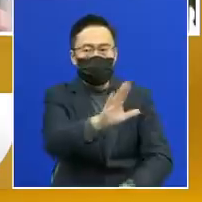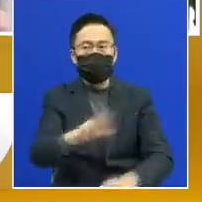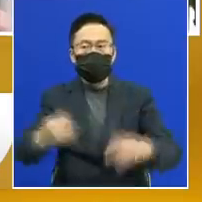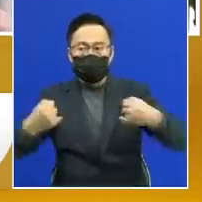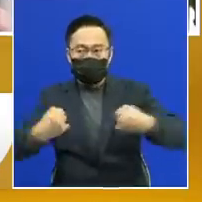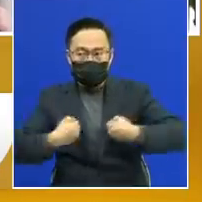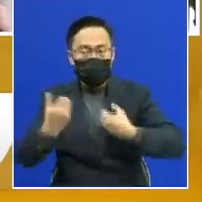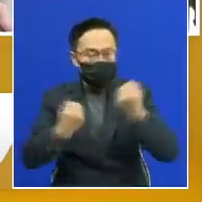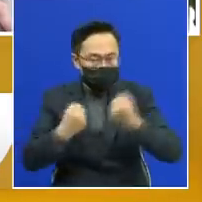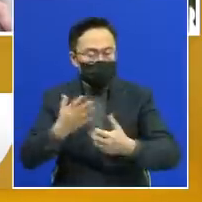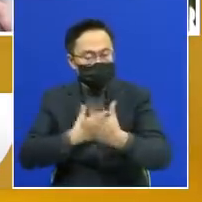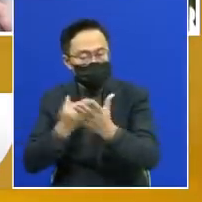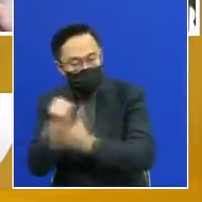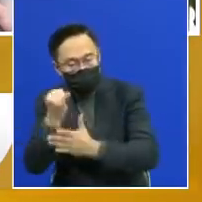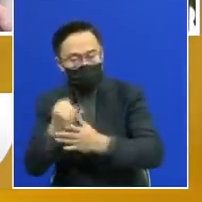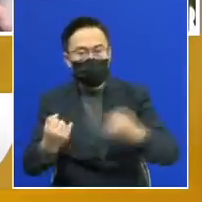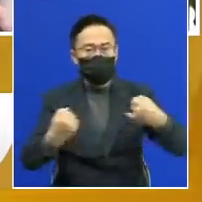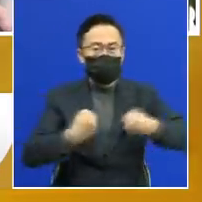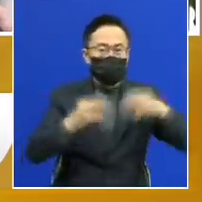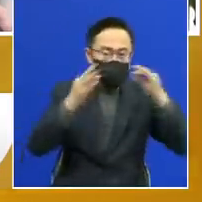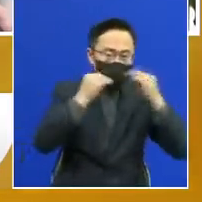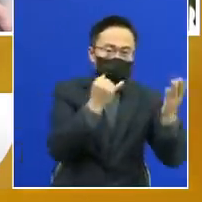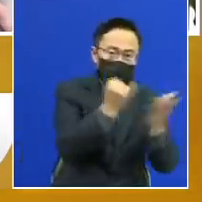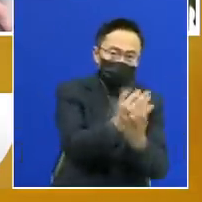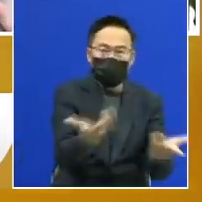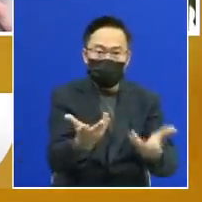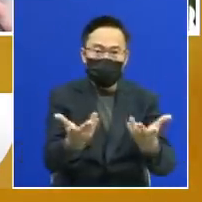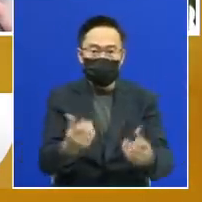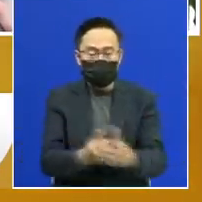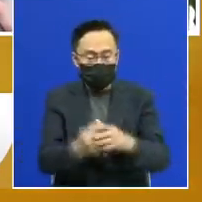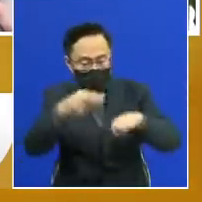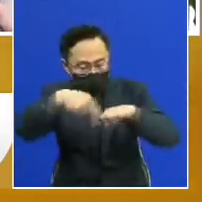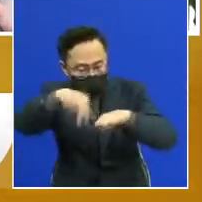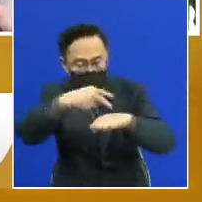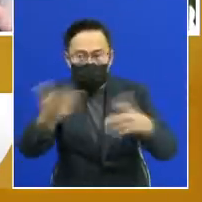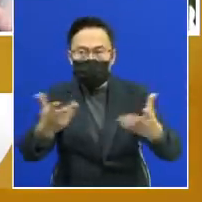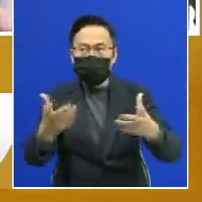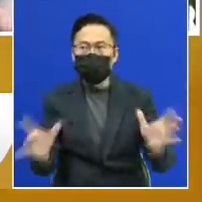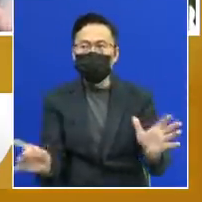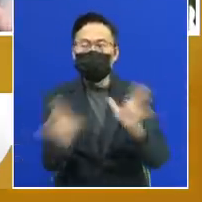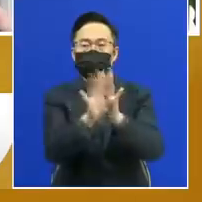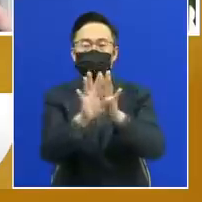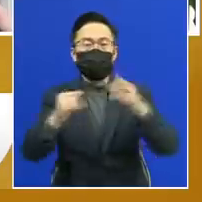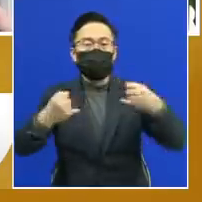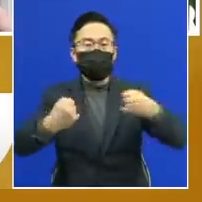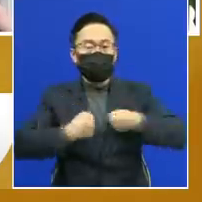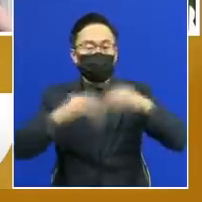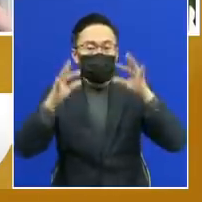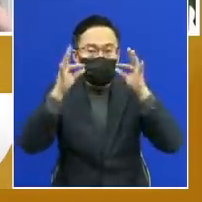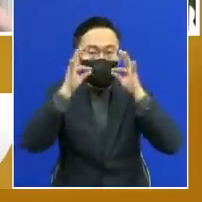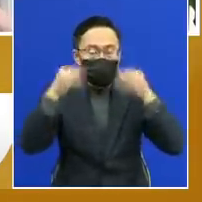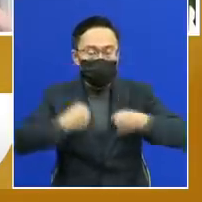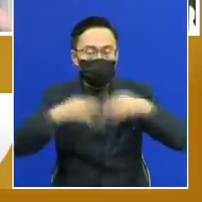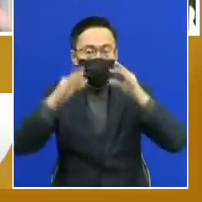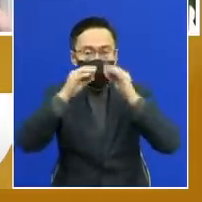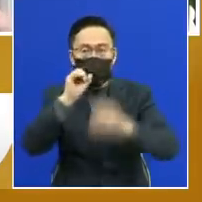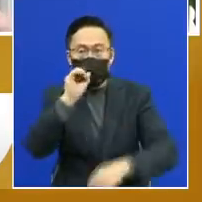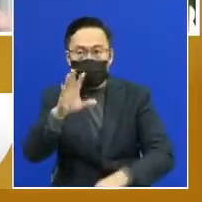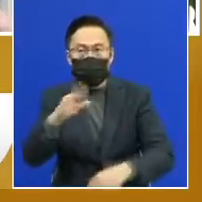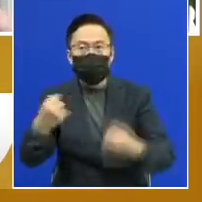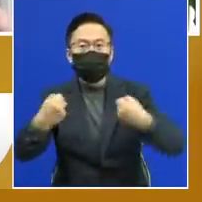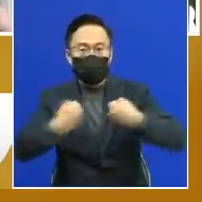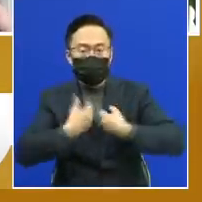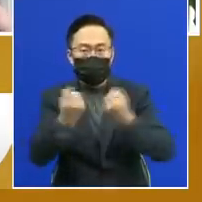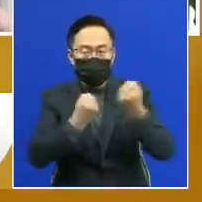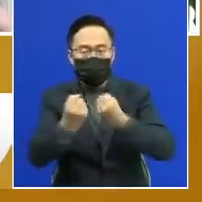แมวดูเหมือนกับว่าไม่เต็มใจที่จะจ่ายงงจ่ายเงินแต่ว่าฝั่งเจ้าของแมวก็พูดในลักษณะประมาณว่าเจ้าของรถนั่น